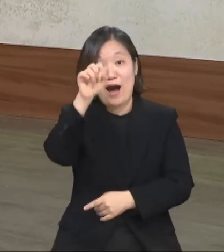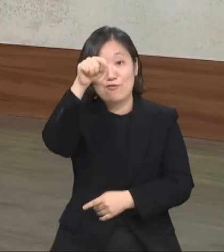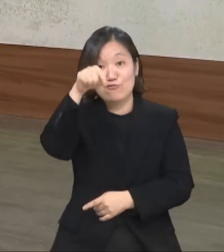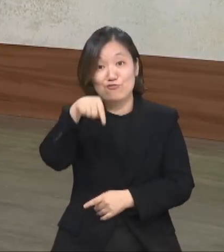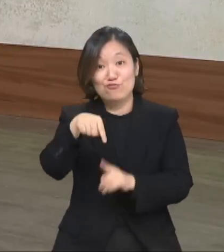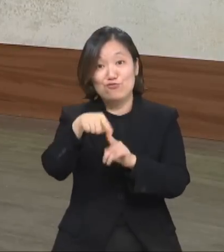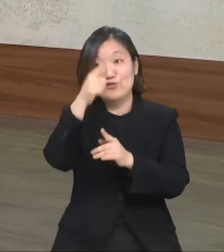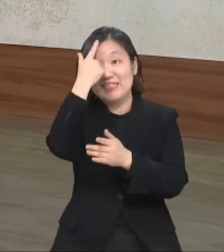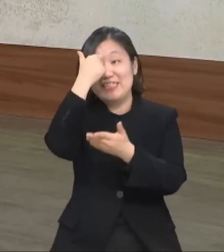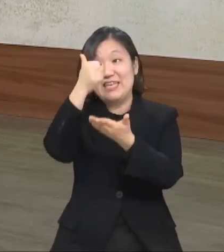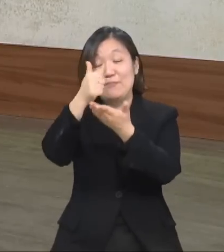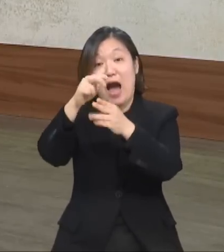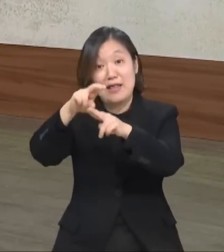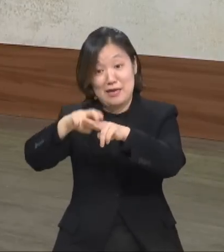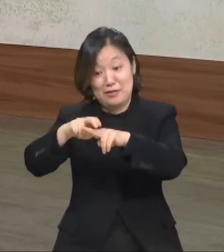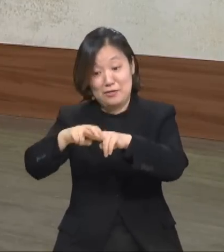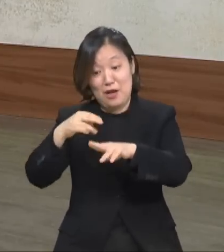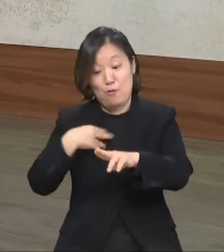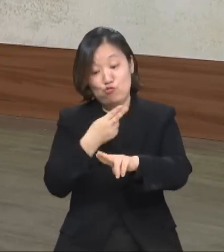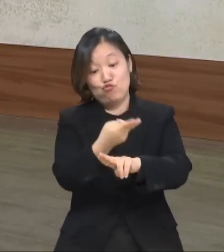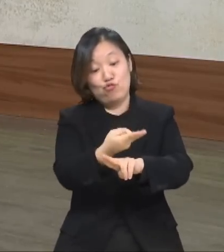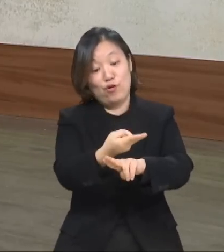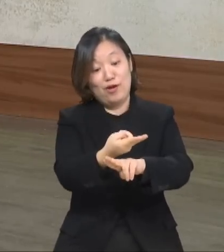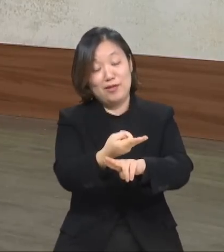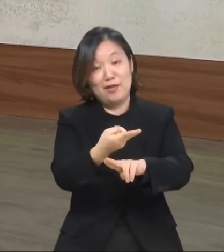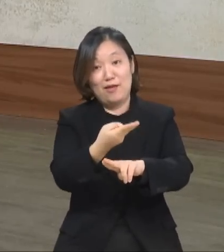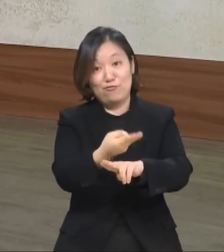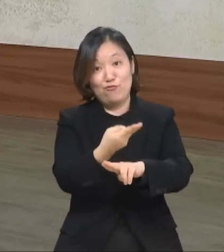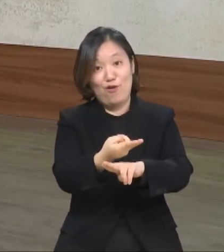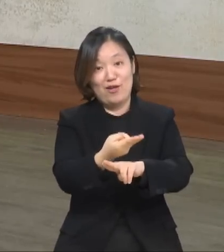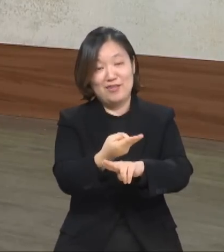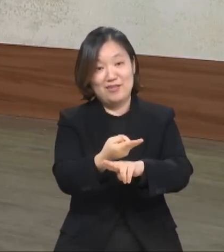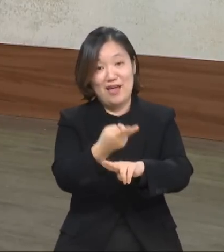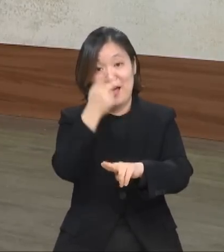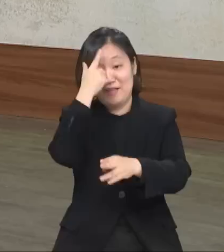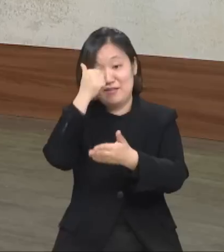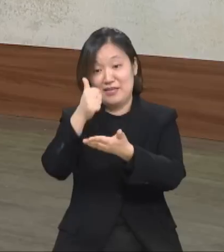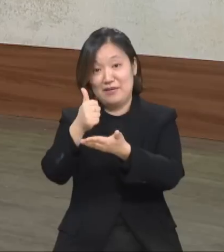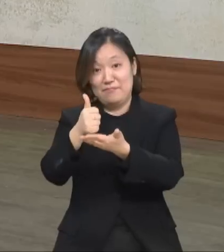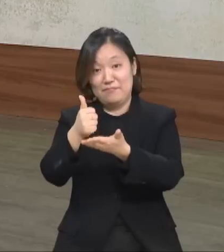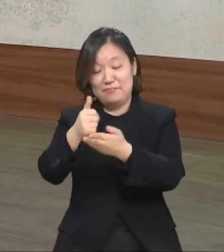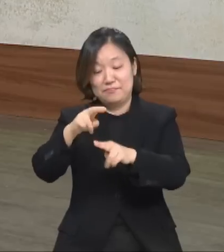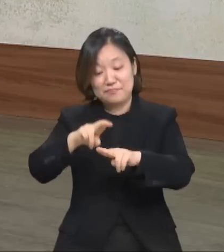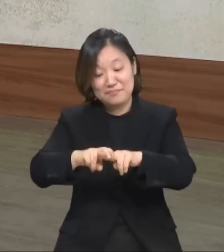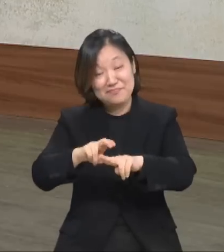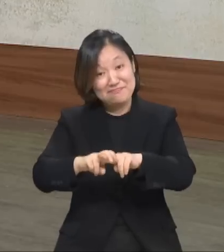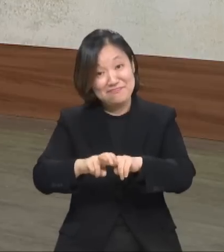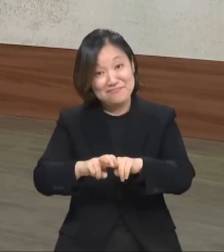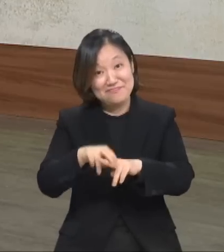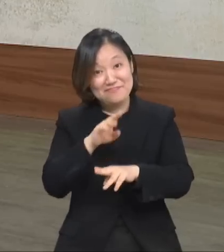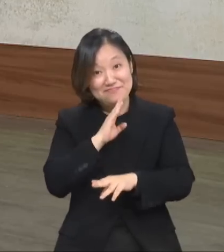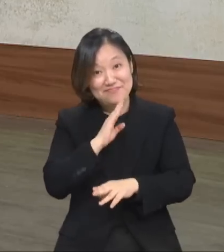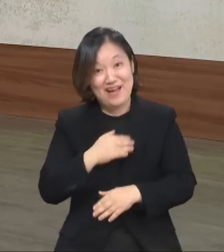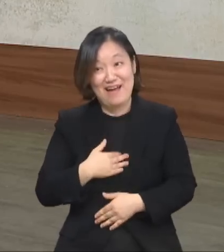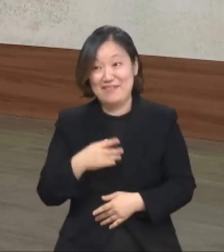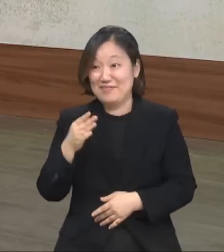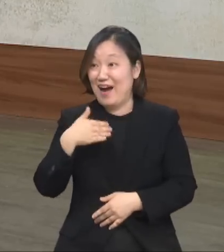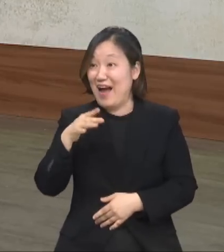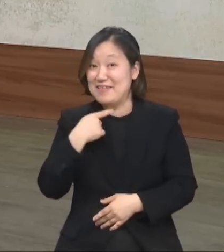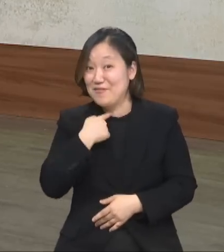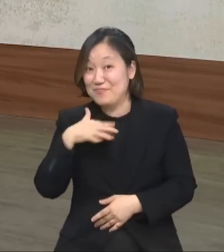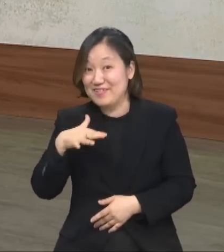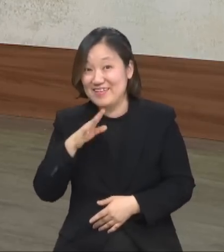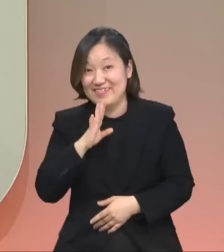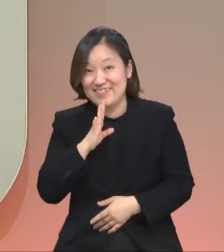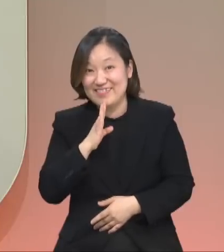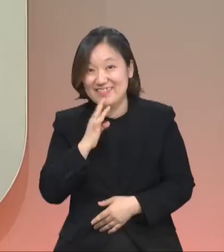꿈을 꾼 거예요 제 머리맡에 광우스님이 앉아 계셨고 나는 찾아간 기억 없는데 예